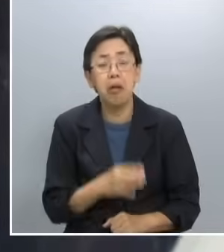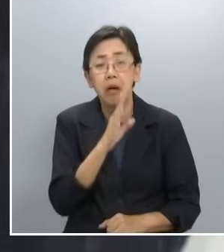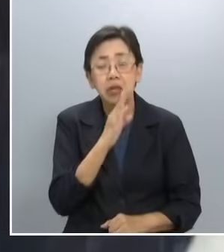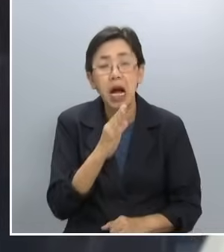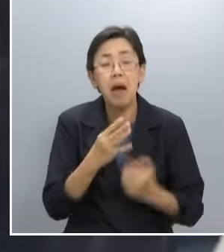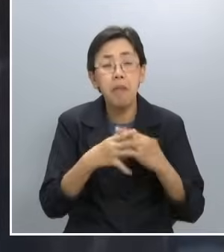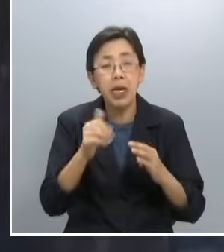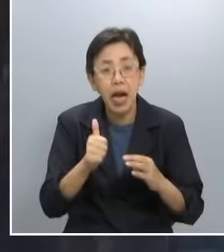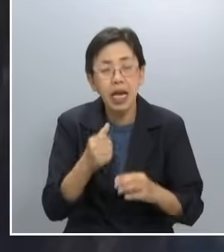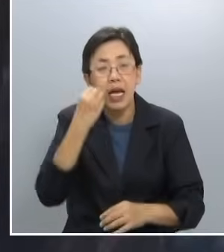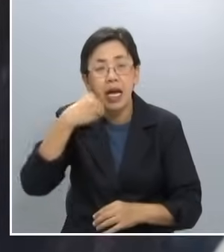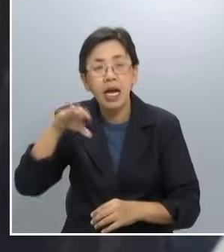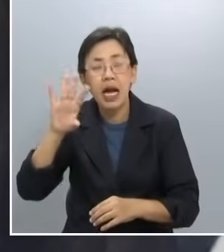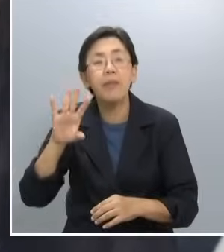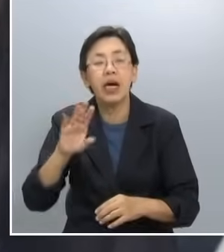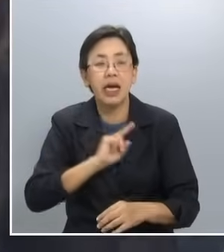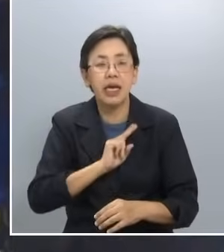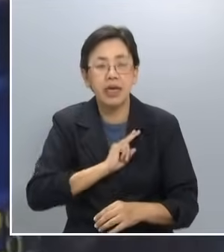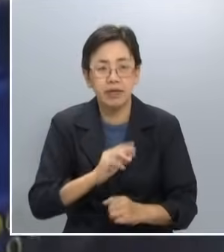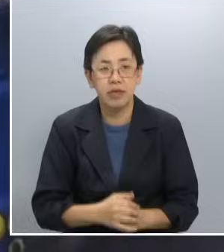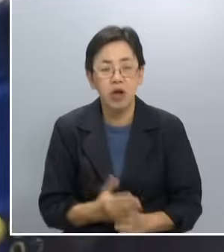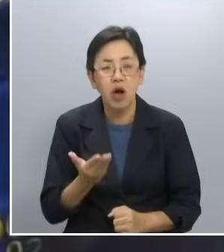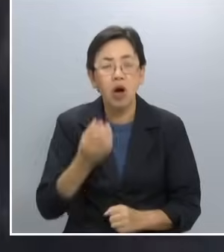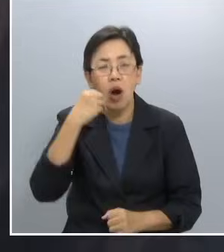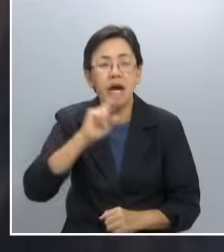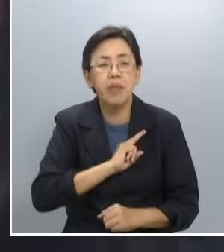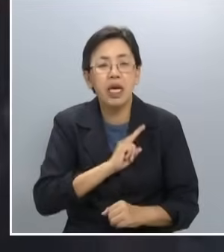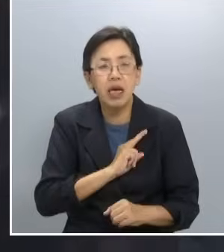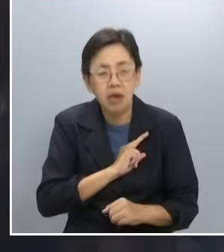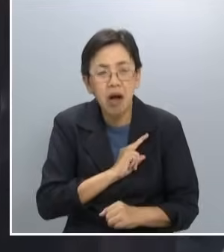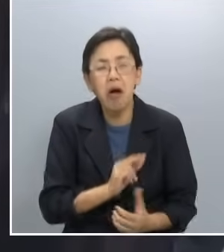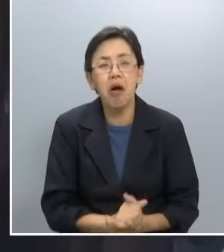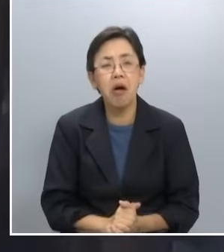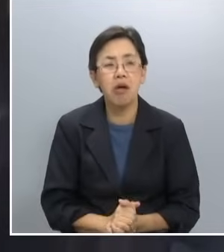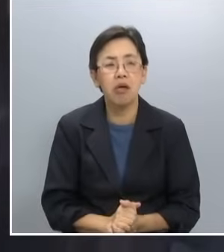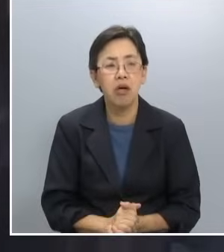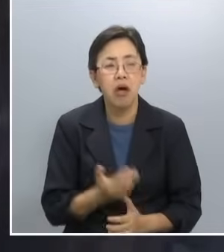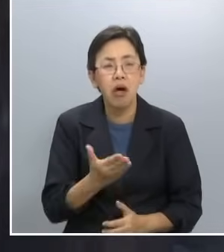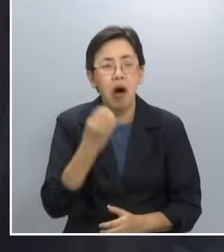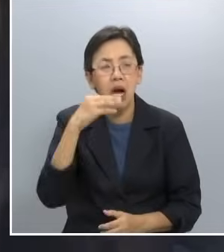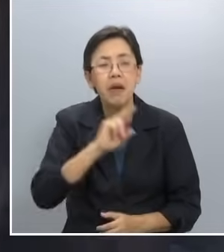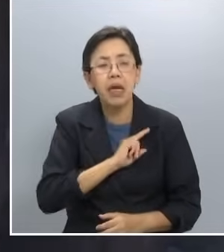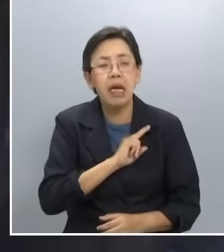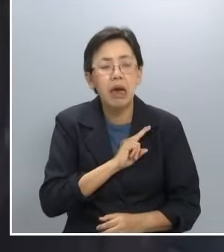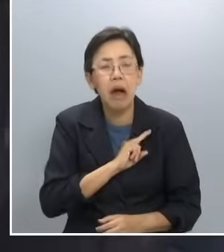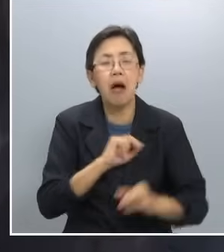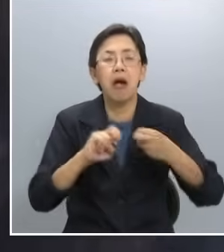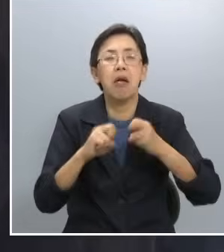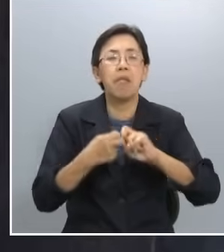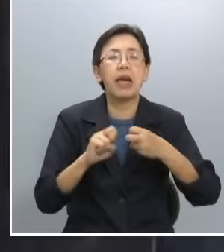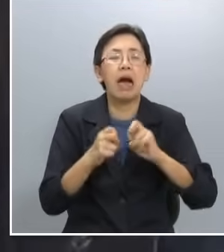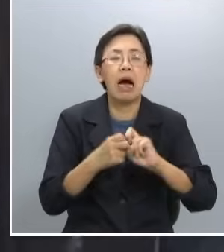ขอกลับประเทศเองเพื่อที่ว่าจะได้ไม่ต้องถูกผลักดันกลับประเทศต้นทางก็จะได้ไม่ถูกขึ้น